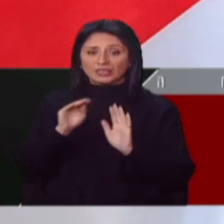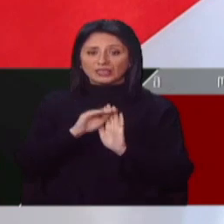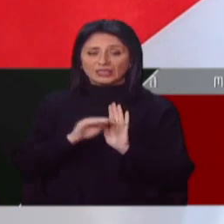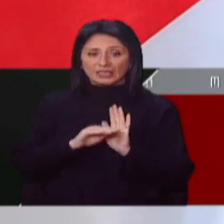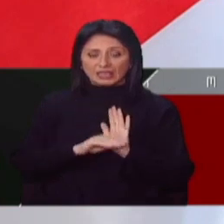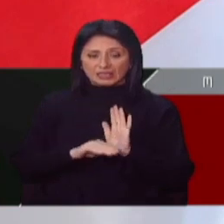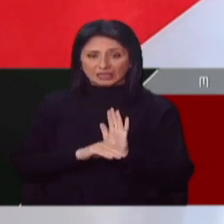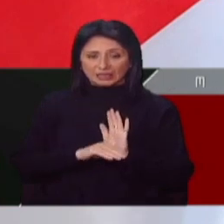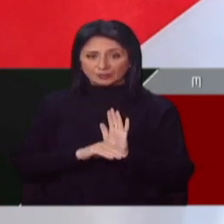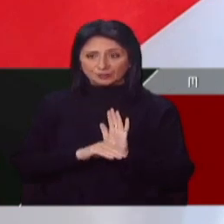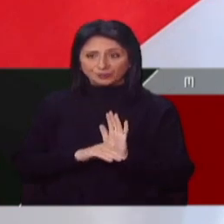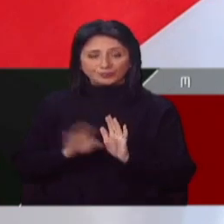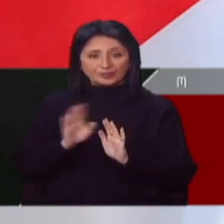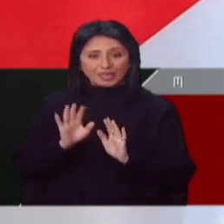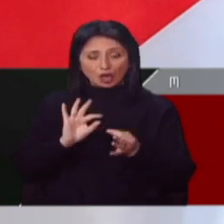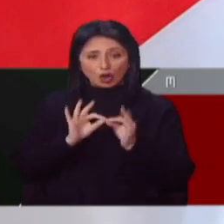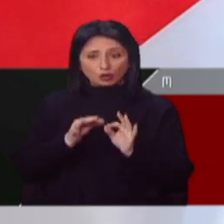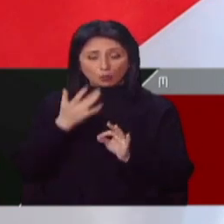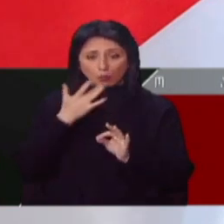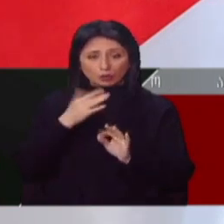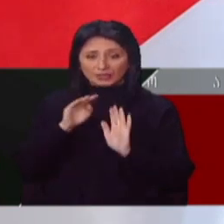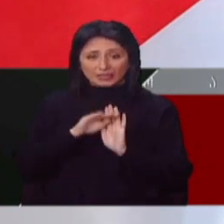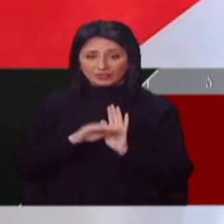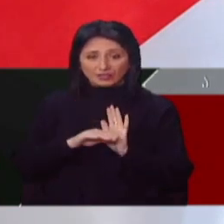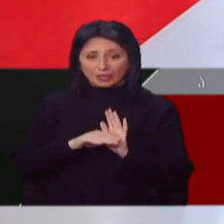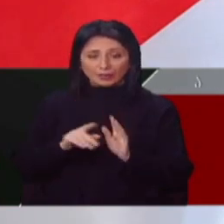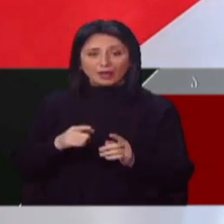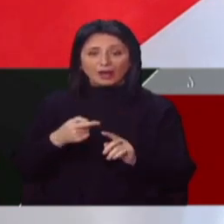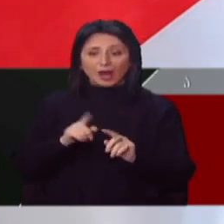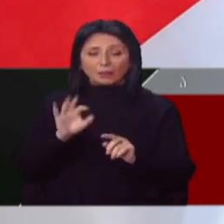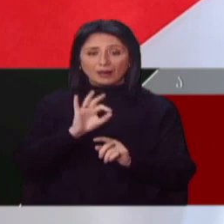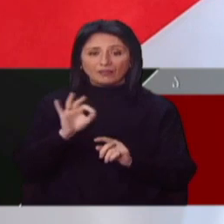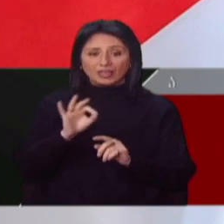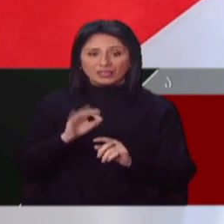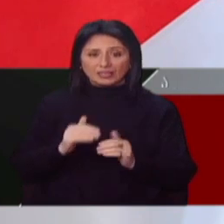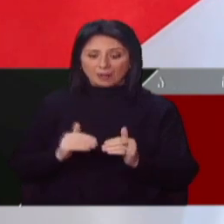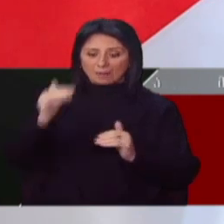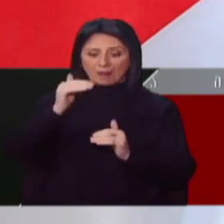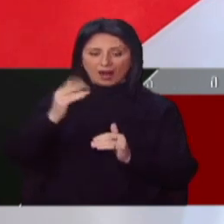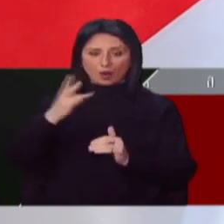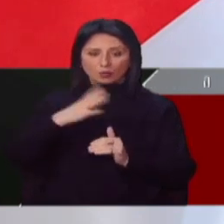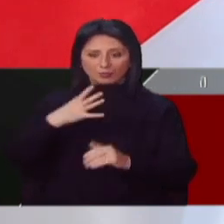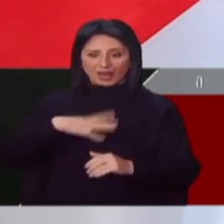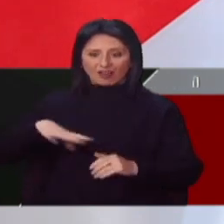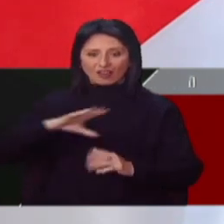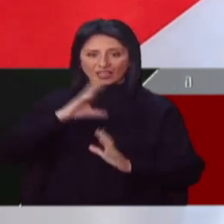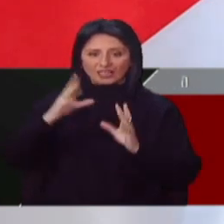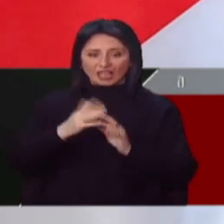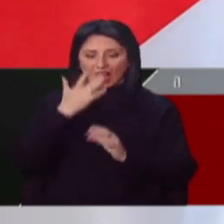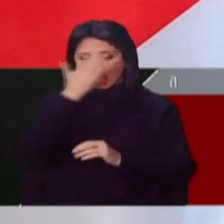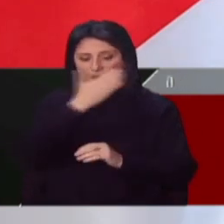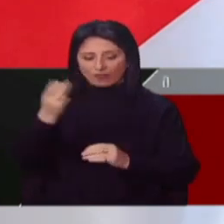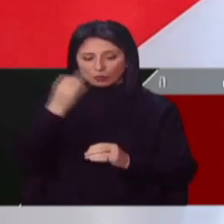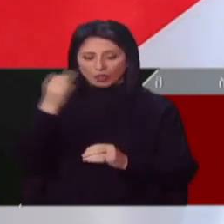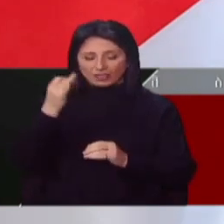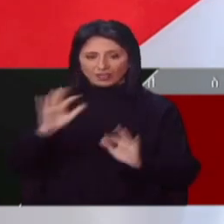დღესასწრების, არა კონკრეტული პოლიტიკური დღესასწრებით, არამედ ამაზე მაღლამდგარიყო და ქვეყნის საერთო ეროვნული